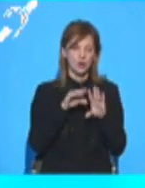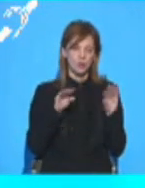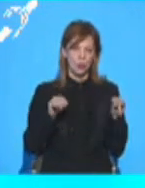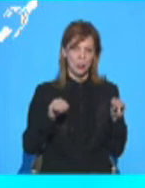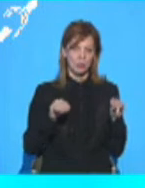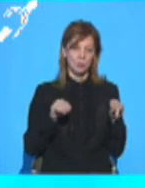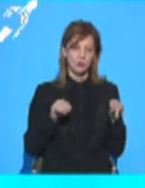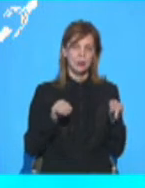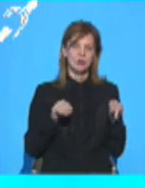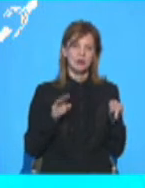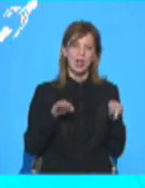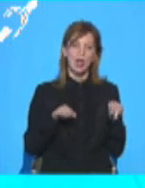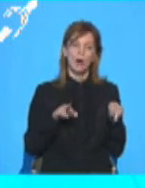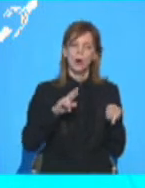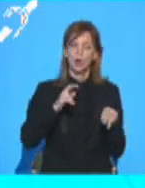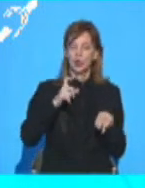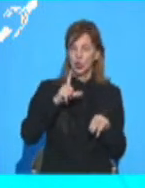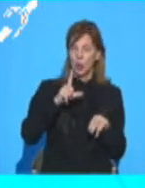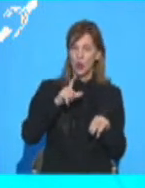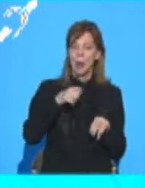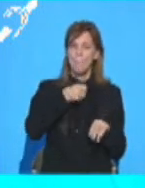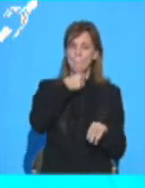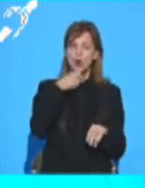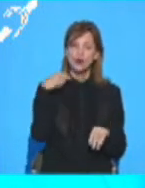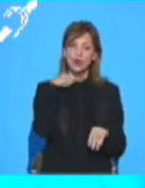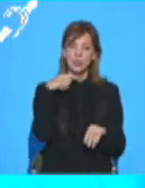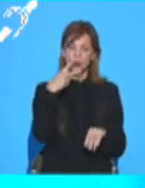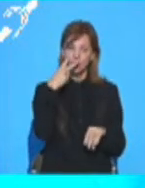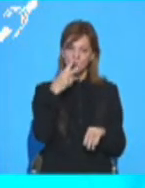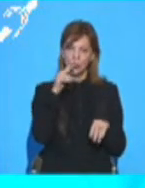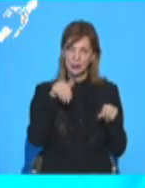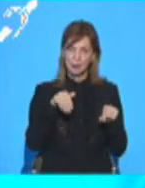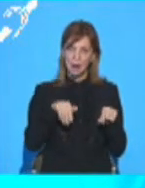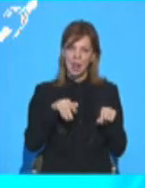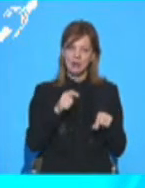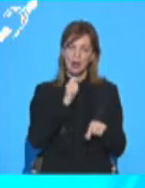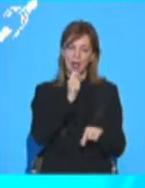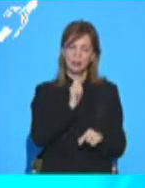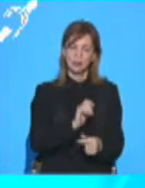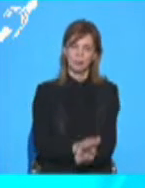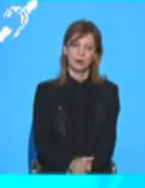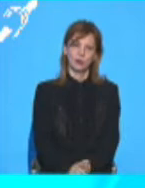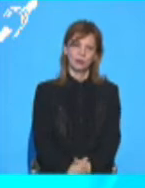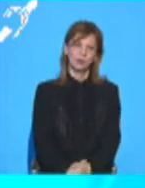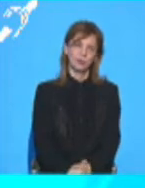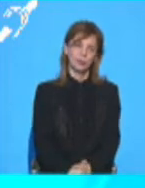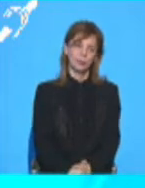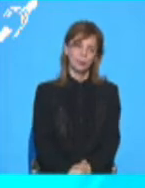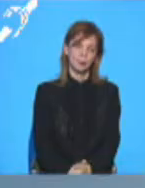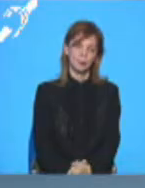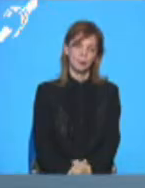ei și-au înșușit deja rolul de Moș Crăciun. Mai multe detalii despre toate acestea aflăm la interviul zilei.